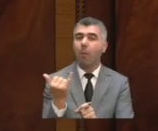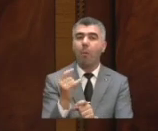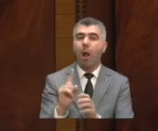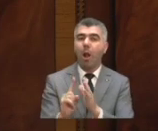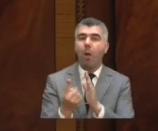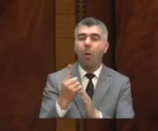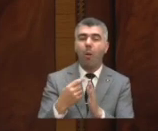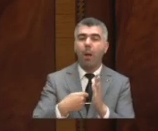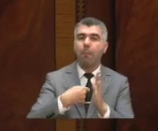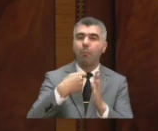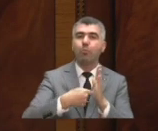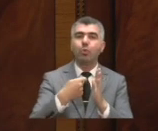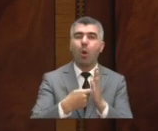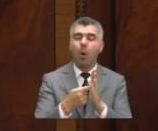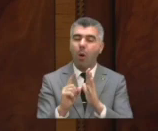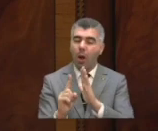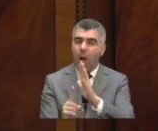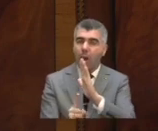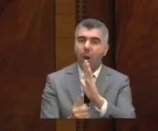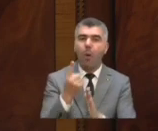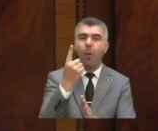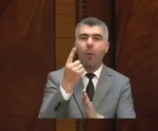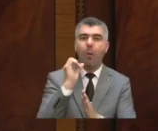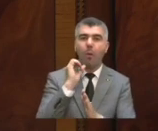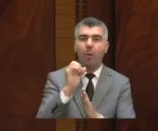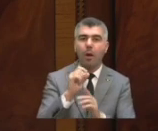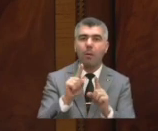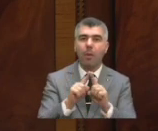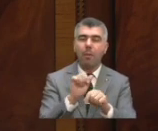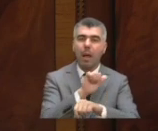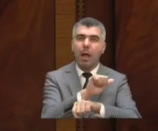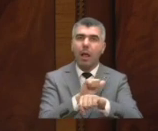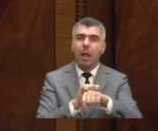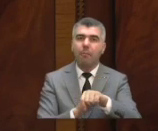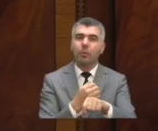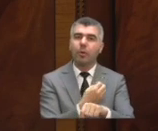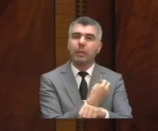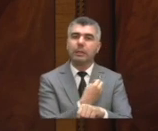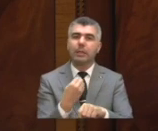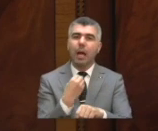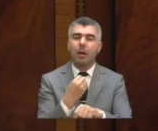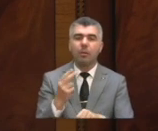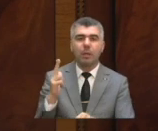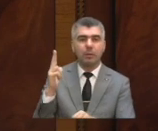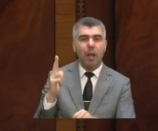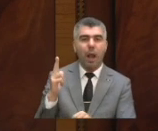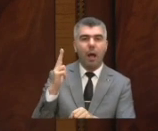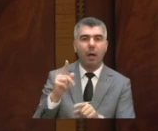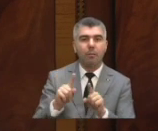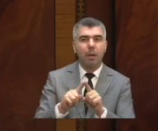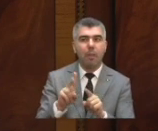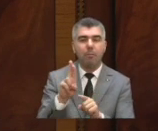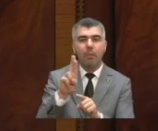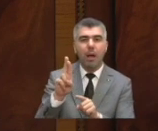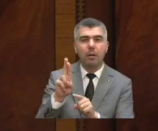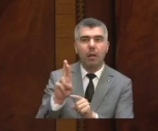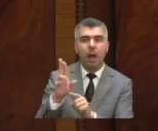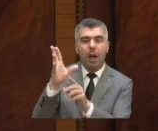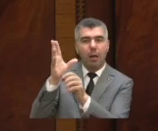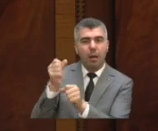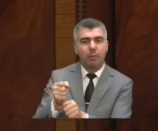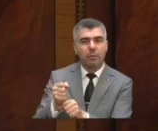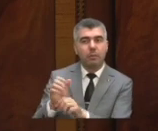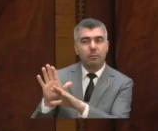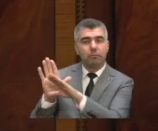المشروع التاريخي لحمايه الاجتماعيه الذي اطلق جلالته واعطى تعليماته